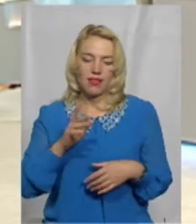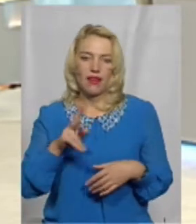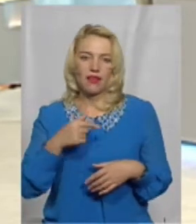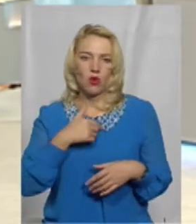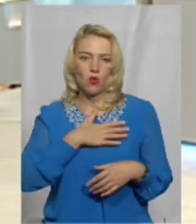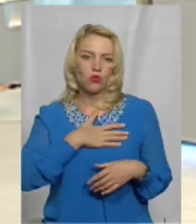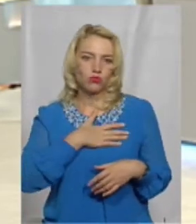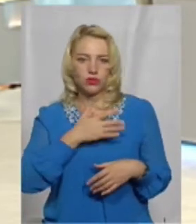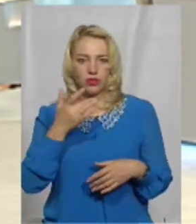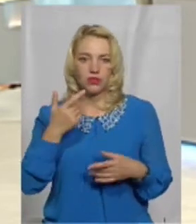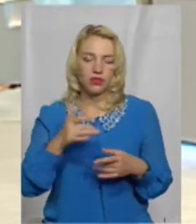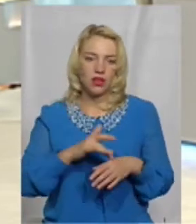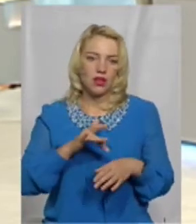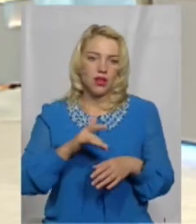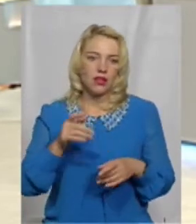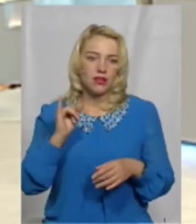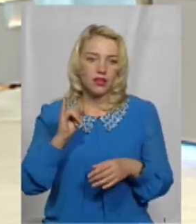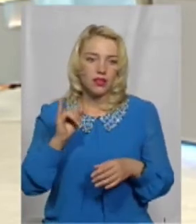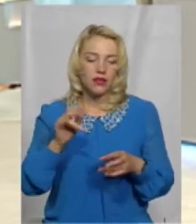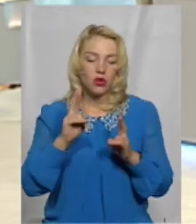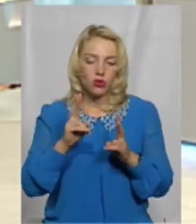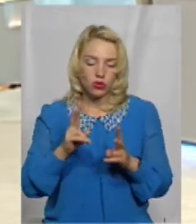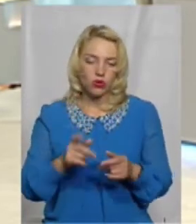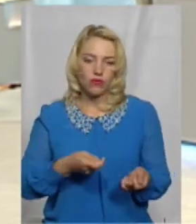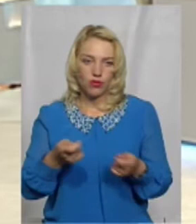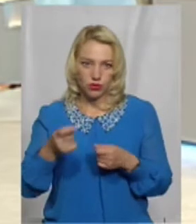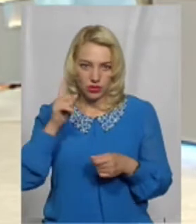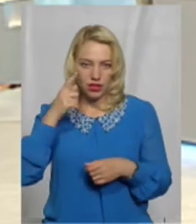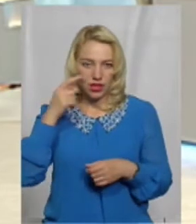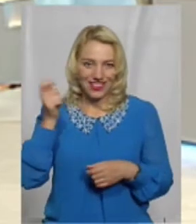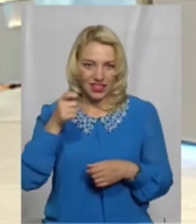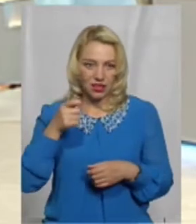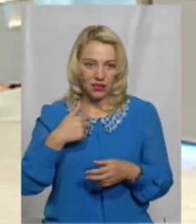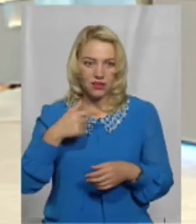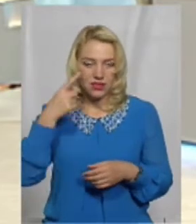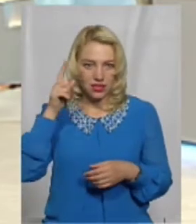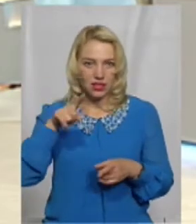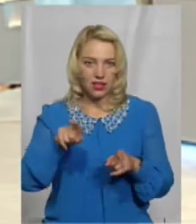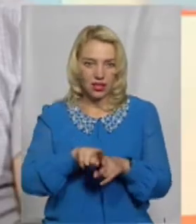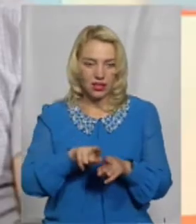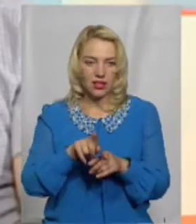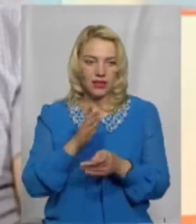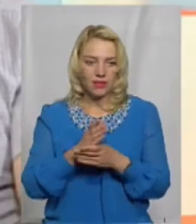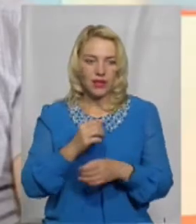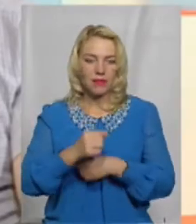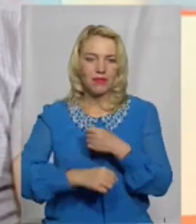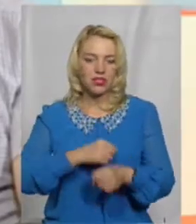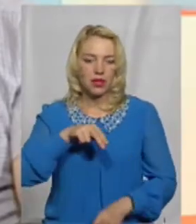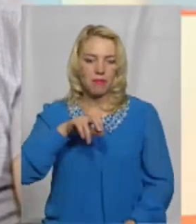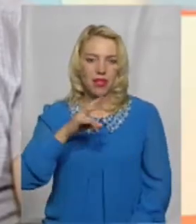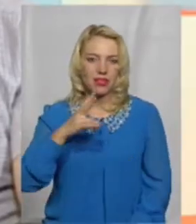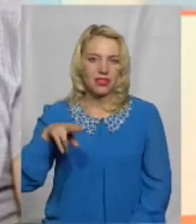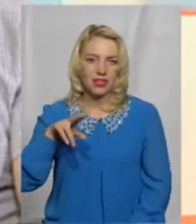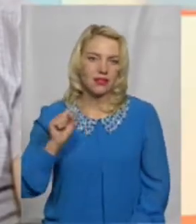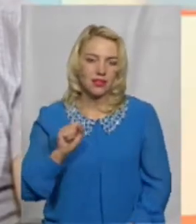любителі. І які зараз вивозять, вибачте, країна Китай, всі знають. Знають таку, є мішка панда.